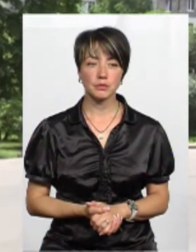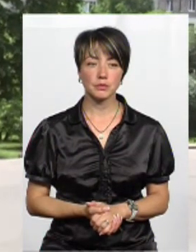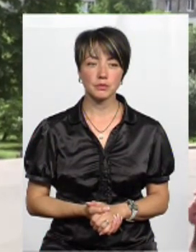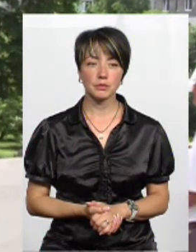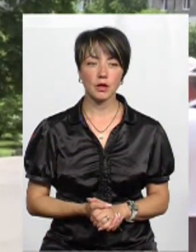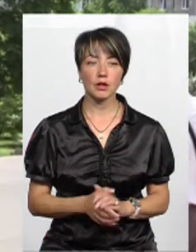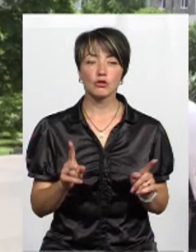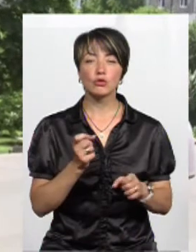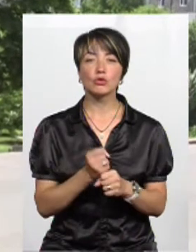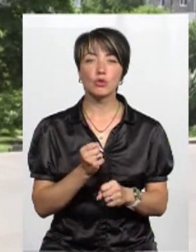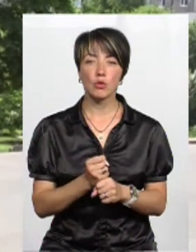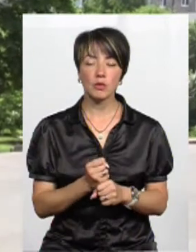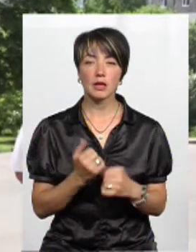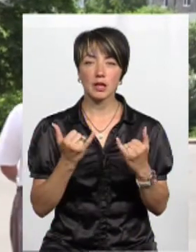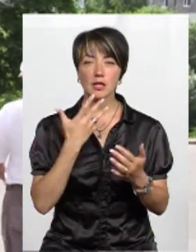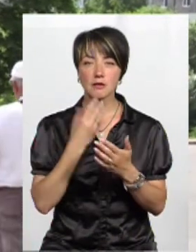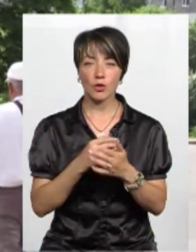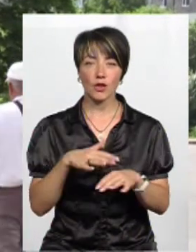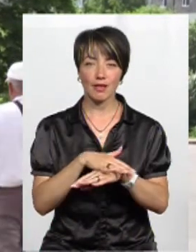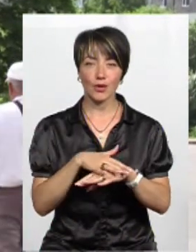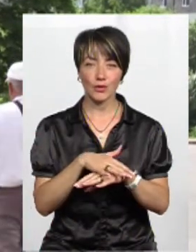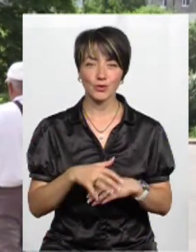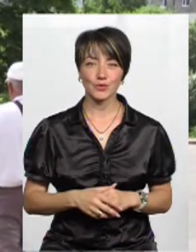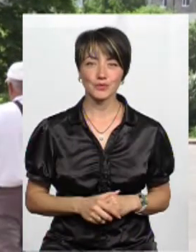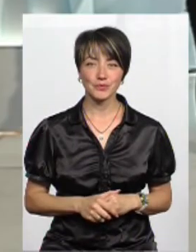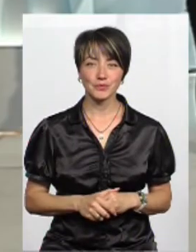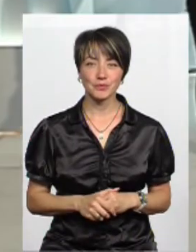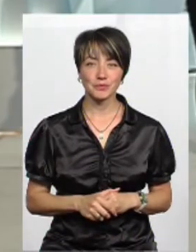Що він зробить для свого народу?